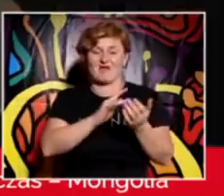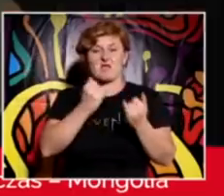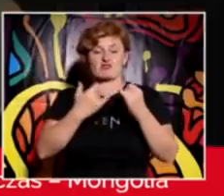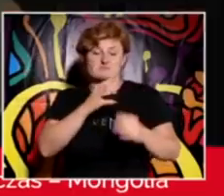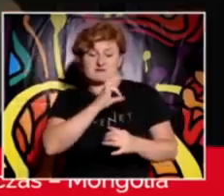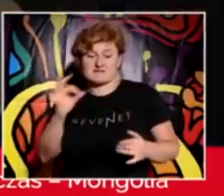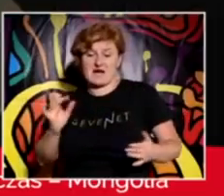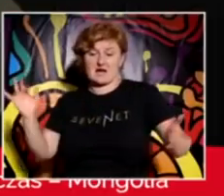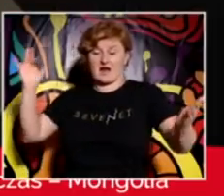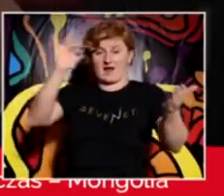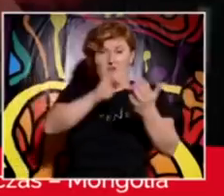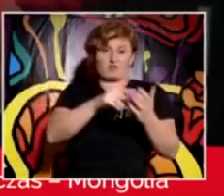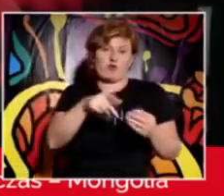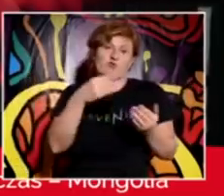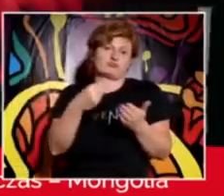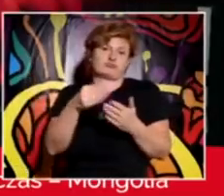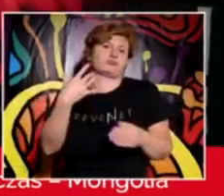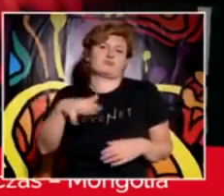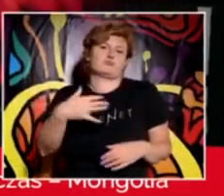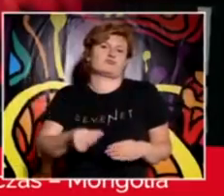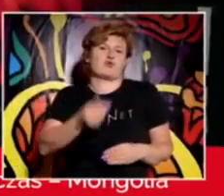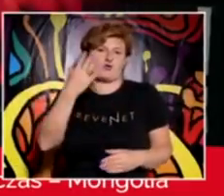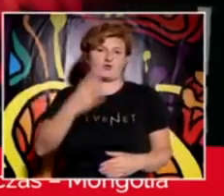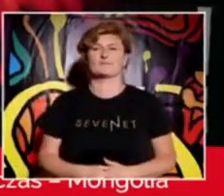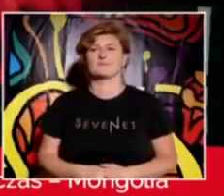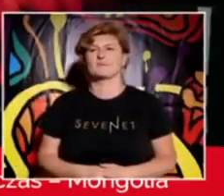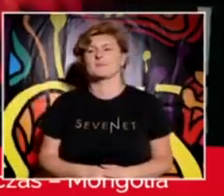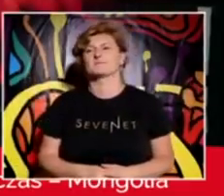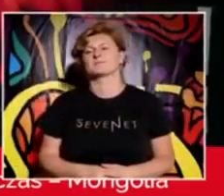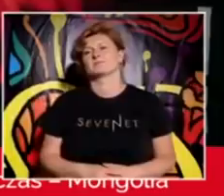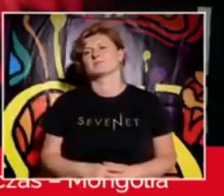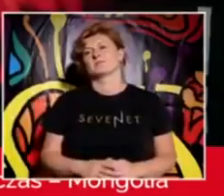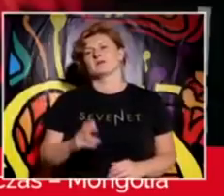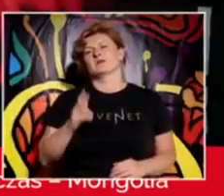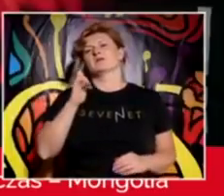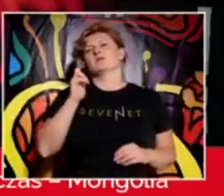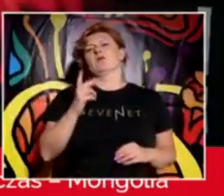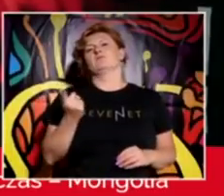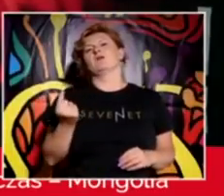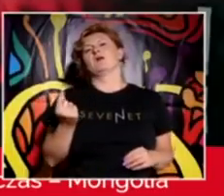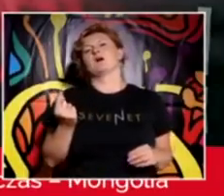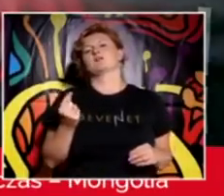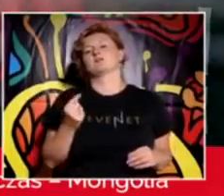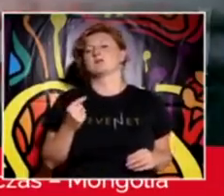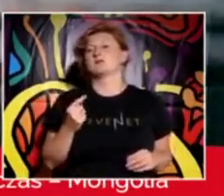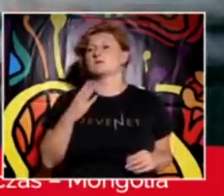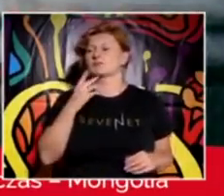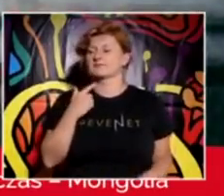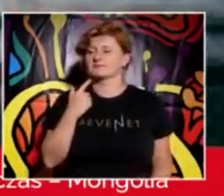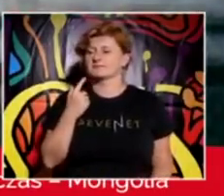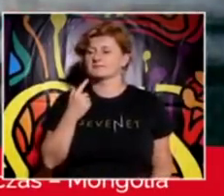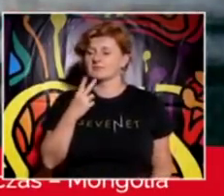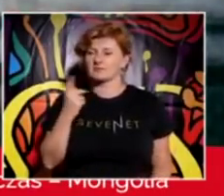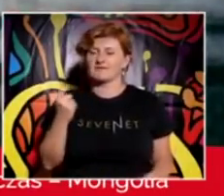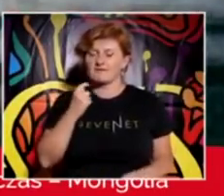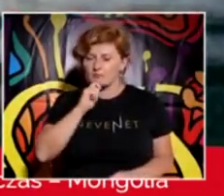specjalnie, no to jednak ten koszt byłby zdecydowanie wyższy. Mhm. I kto wtedy w tej parze cudownej mówi nie, nie wydamy